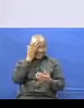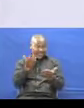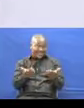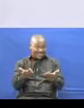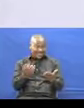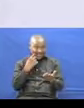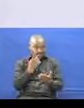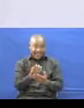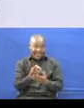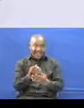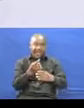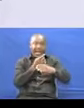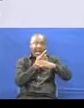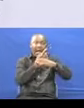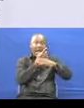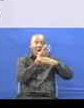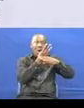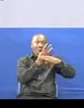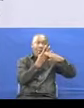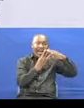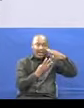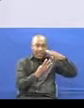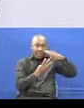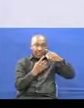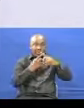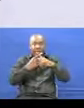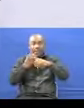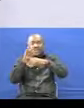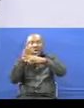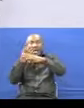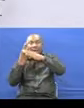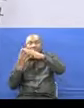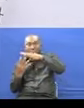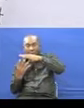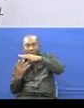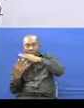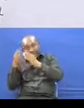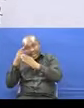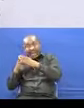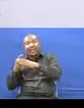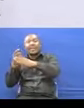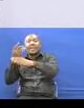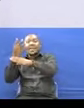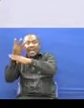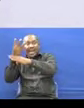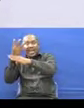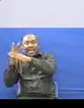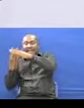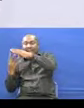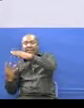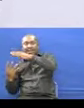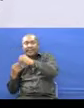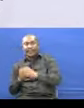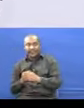robo 3 ukijumlisha robo jibu lake ni 4 ya 4. Yaani sehemu zote,